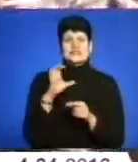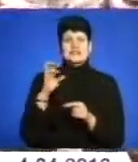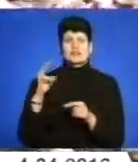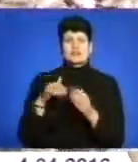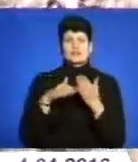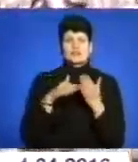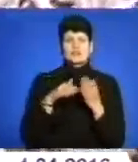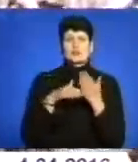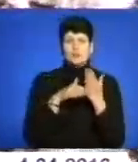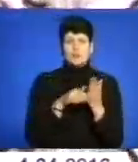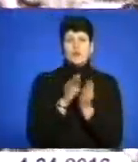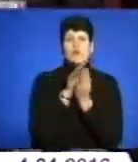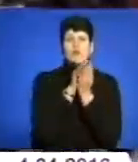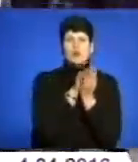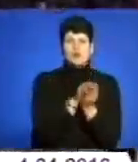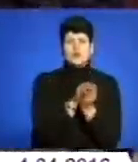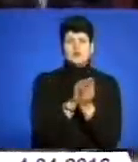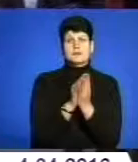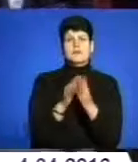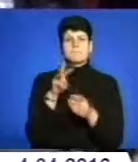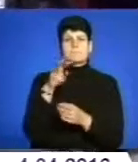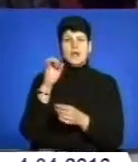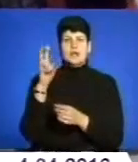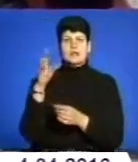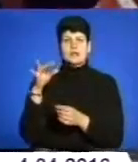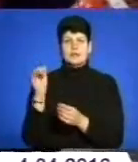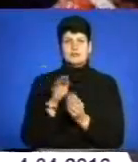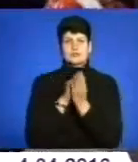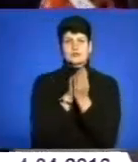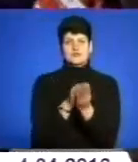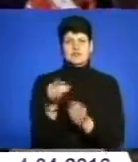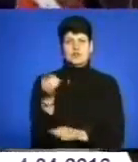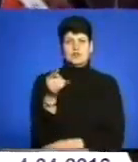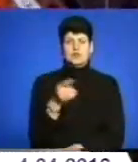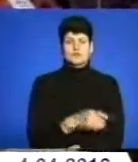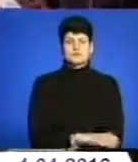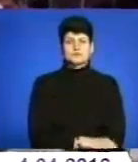Поховали Михайла Стасіва на Алеї Героїв на Миколинецькому кладовищі Тернополя.